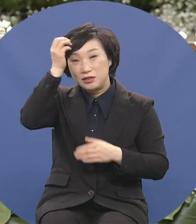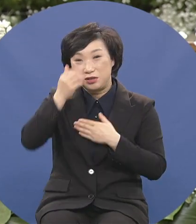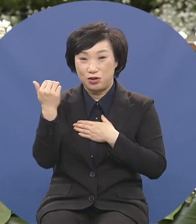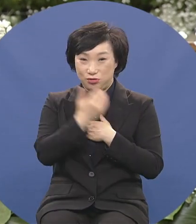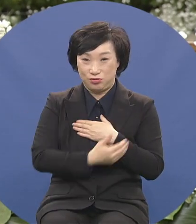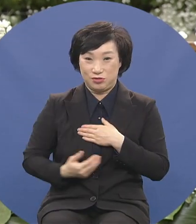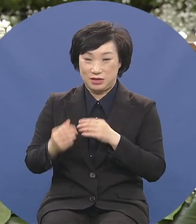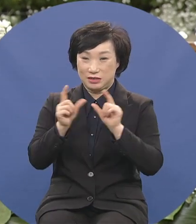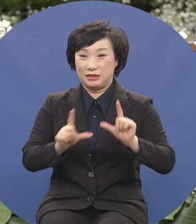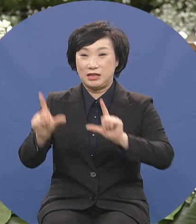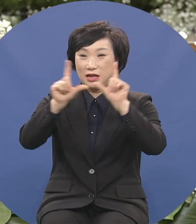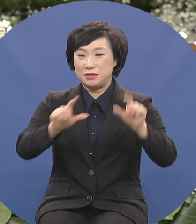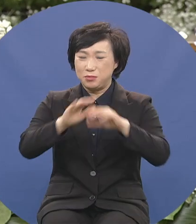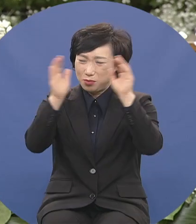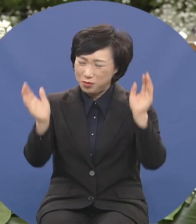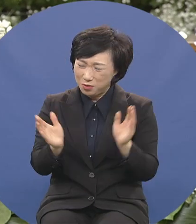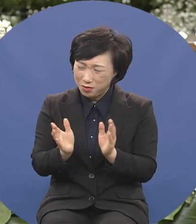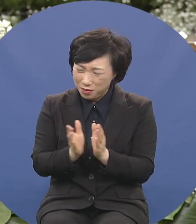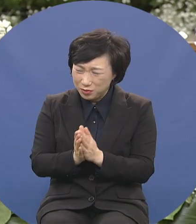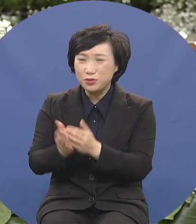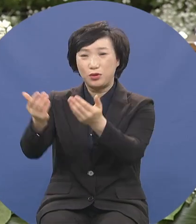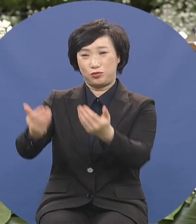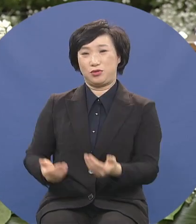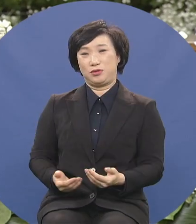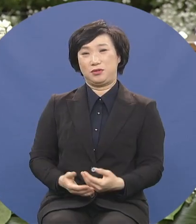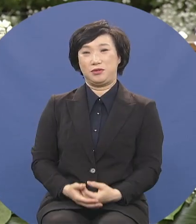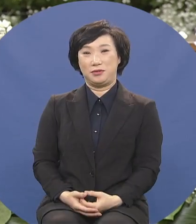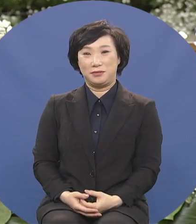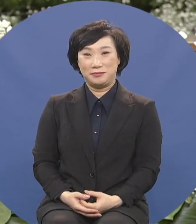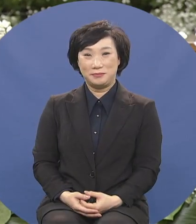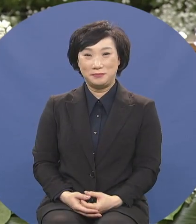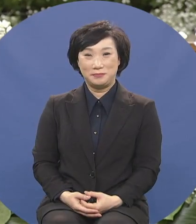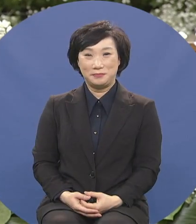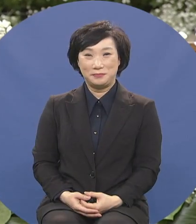영육간에 살 수 있는 모든 자원을 다 제공하시고